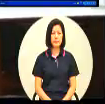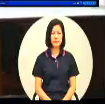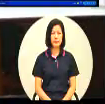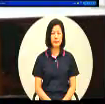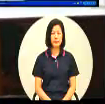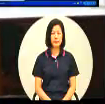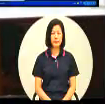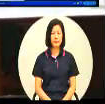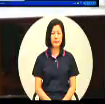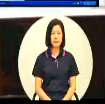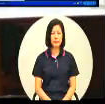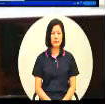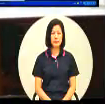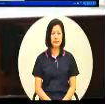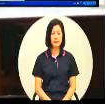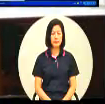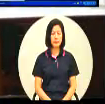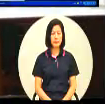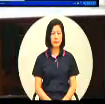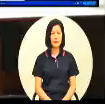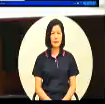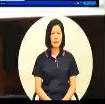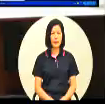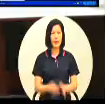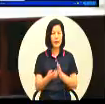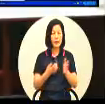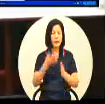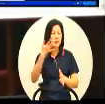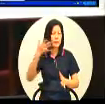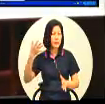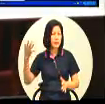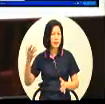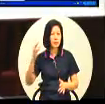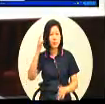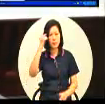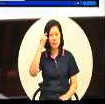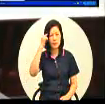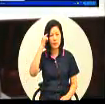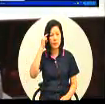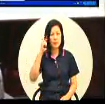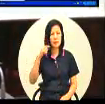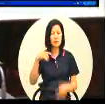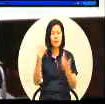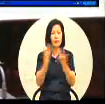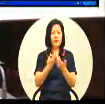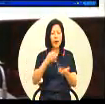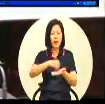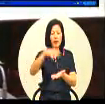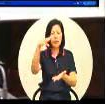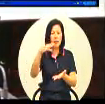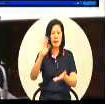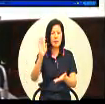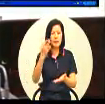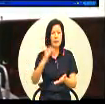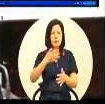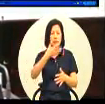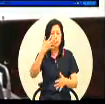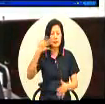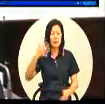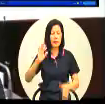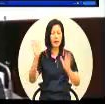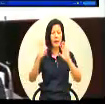梦。 好，市长，刚刚那首歌曲呢，是反核之歌啊，叫做《孩子的天